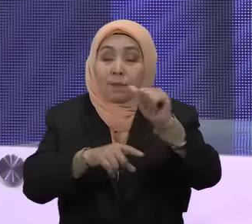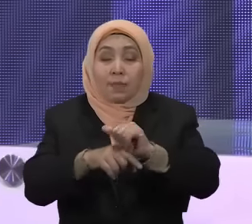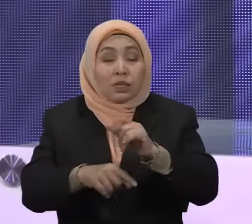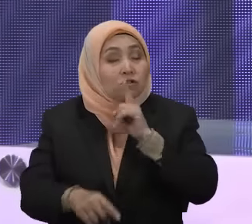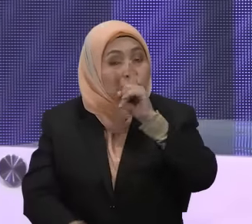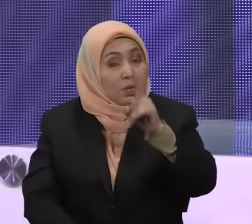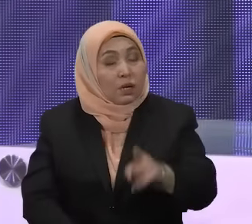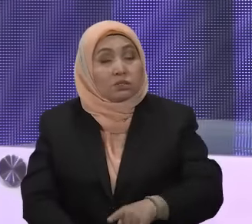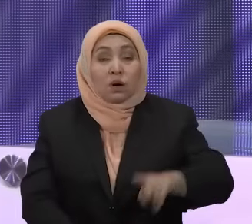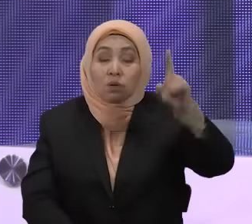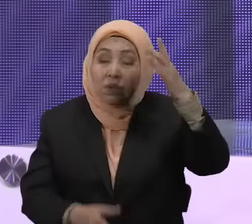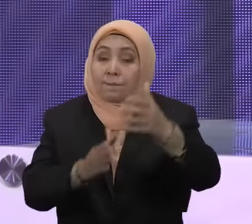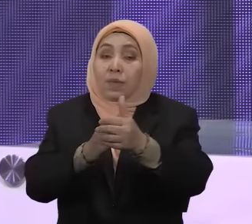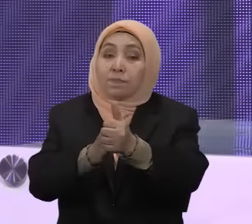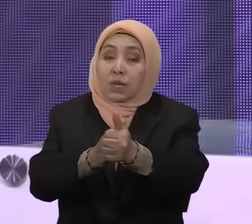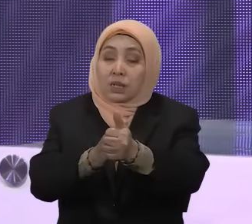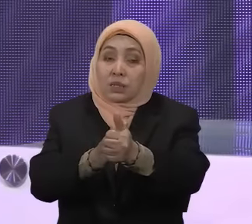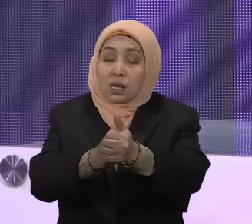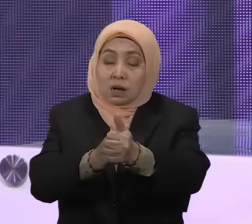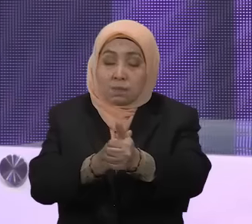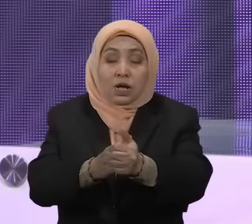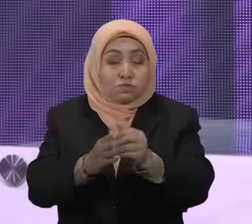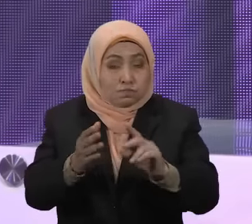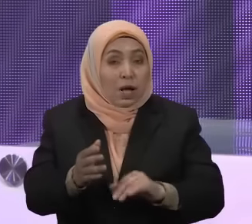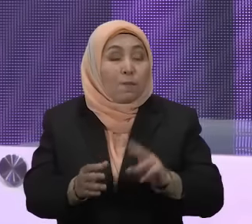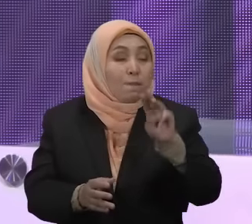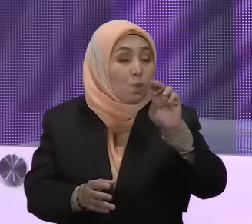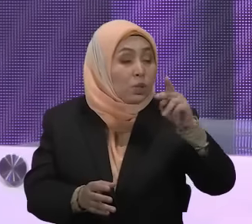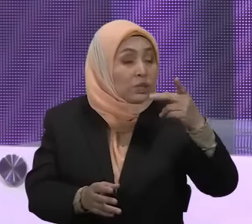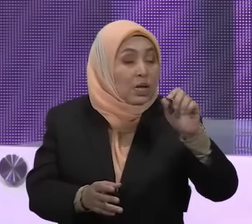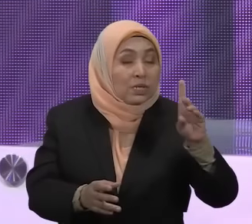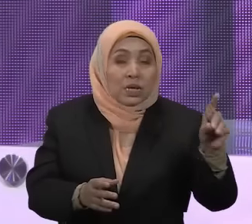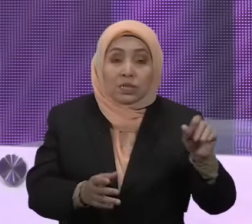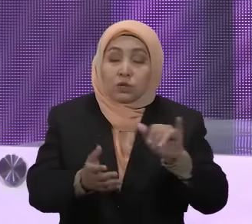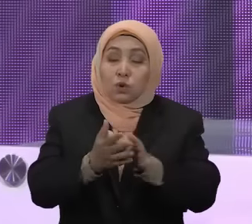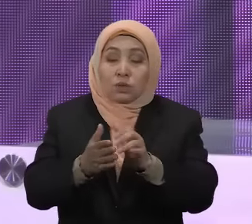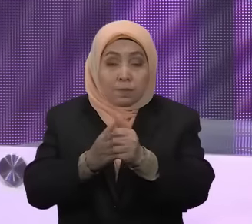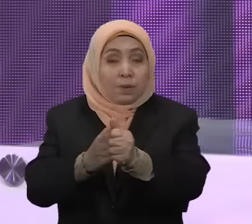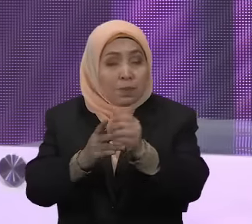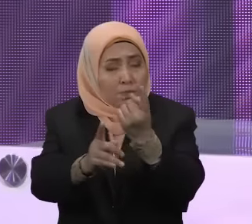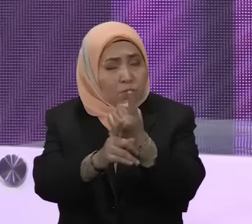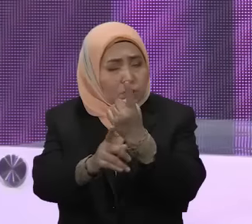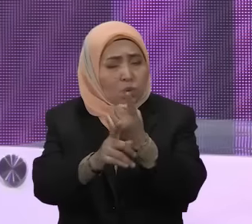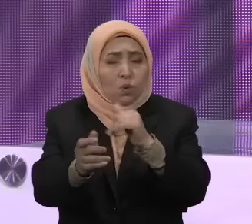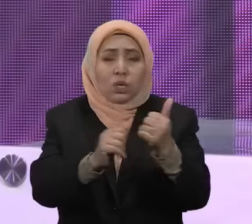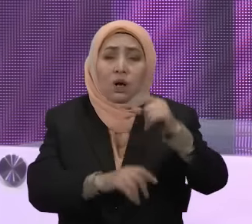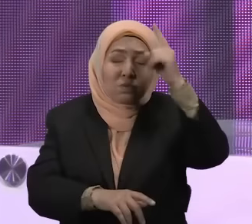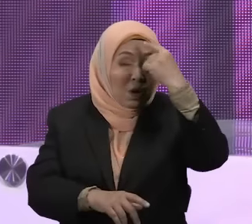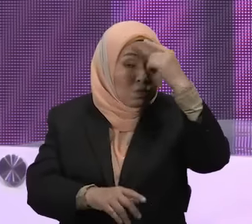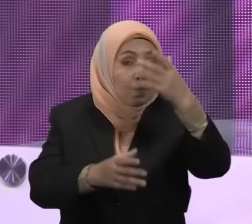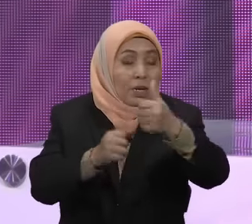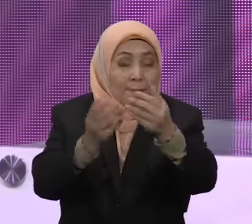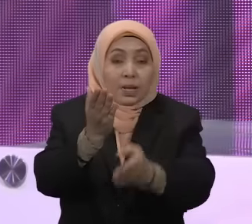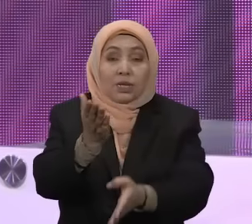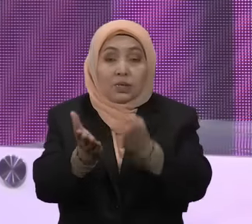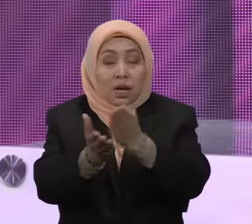yang sebenarnya Allah pimpin. Ya, muhtadin itu maksudnya yang dipimpin secara betul-betul oleh Allah untuk mendapat